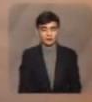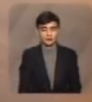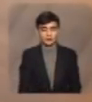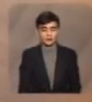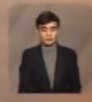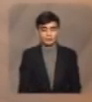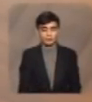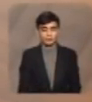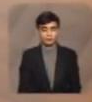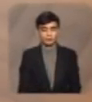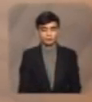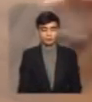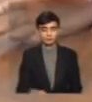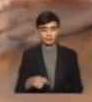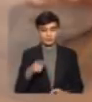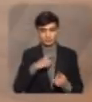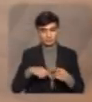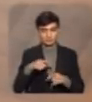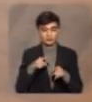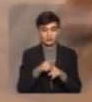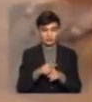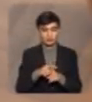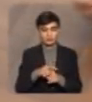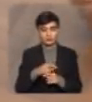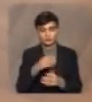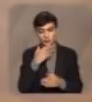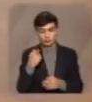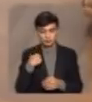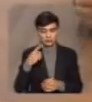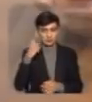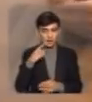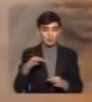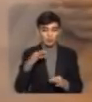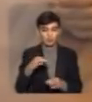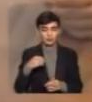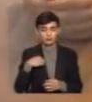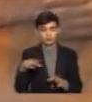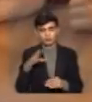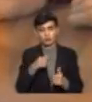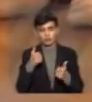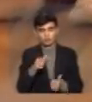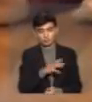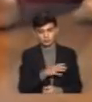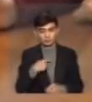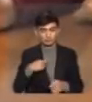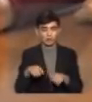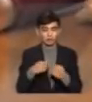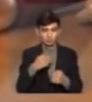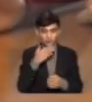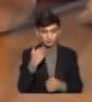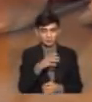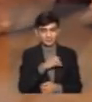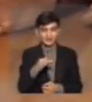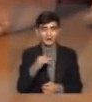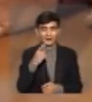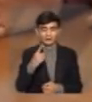Мы знаем до бедопада, то что мы не пострадаем, никого не повредим, там, ну, водителей, никто, все было хорошо. И надо было продумано, проехать всего